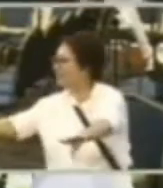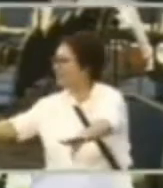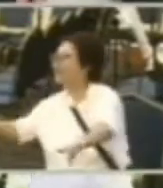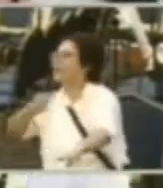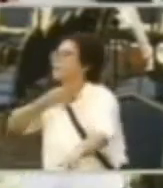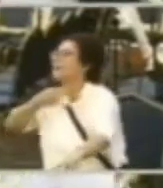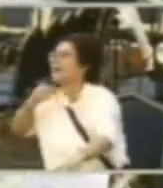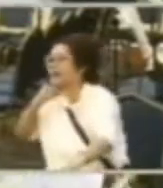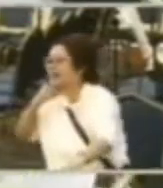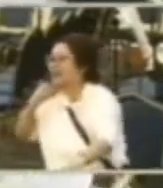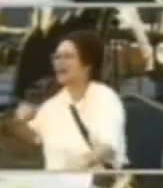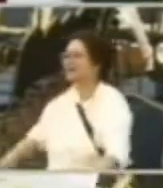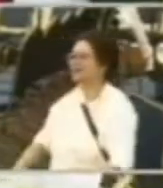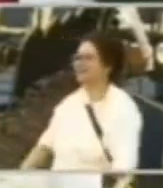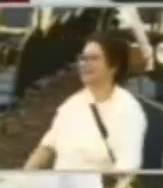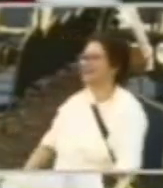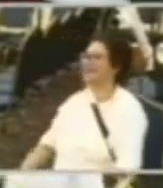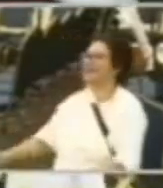Di Bandung.